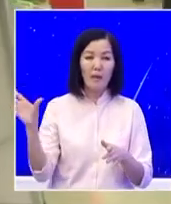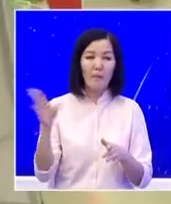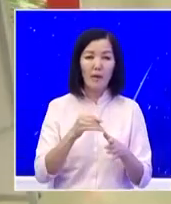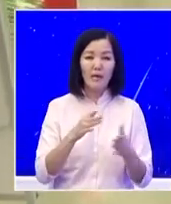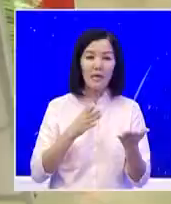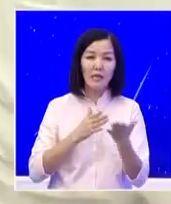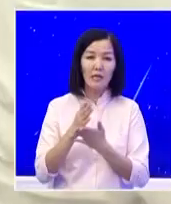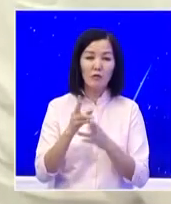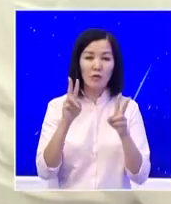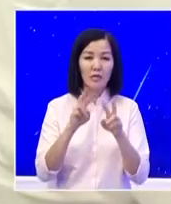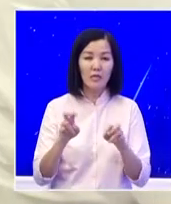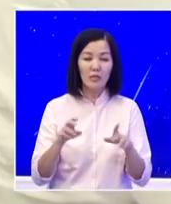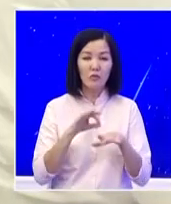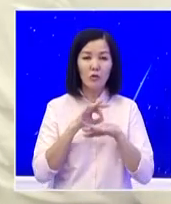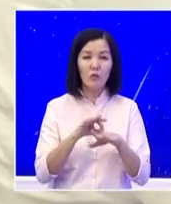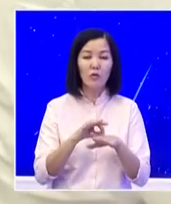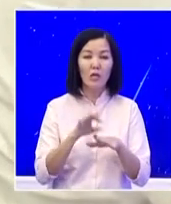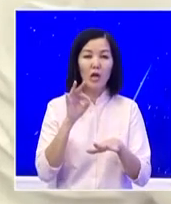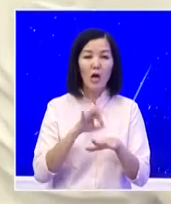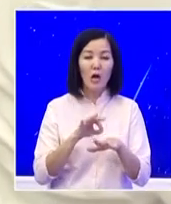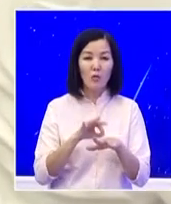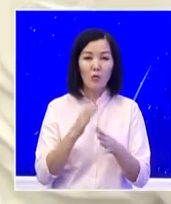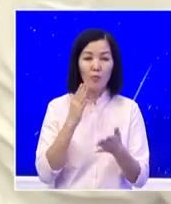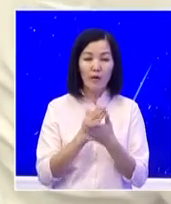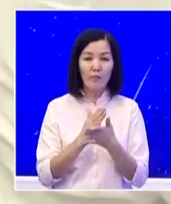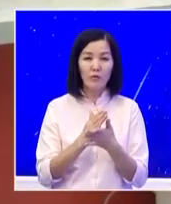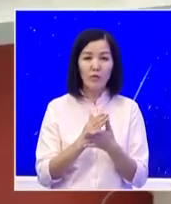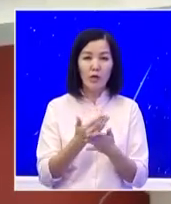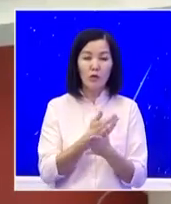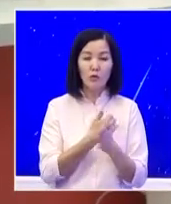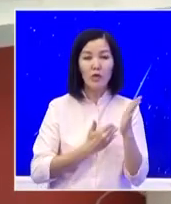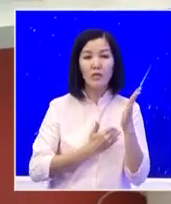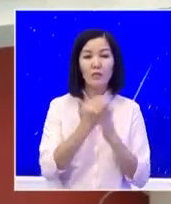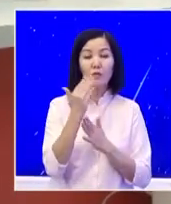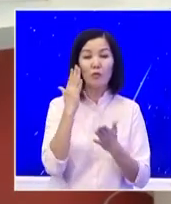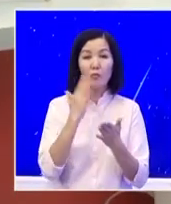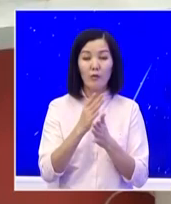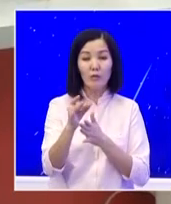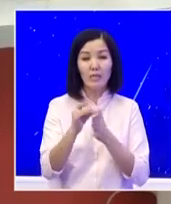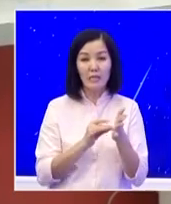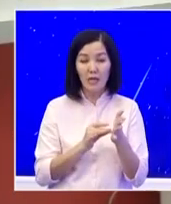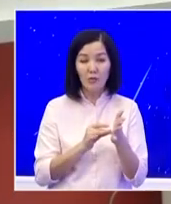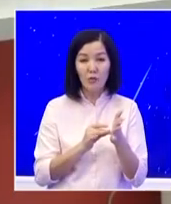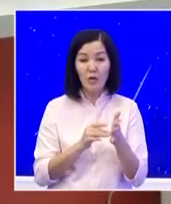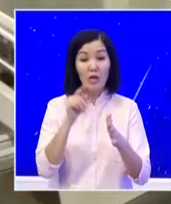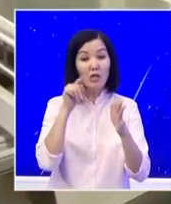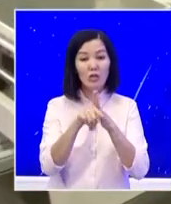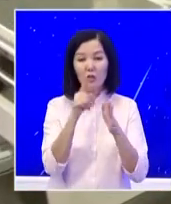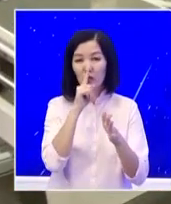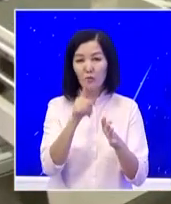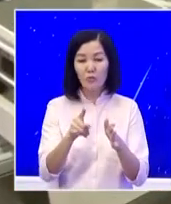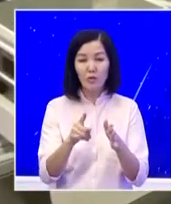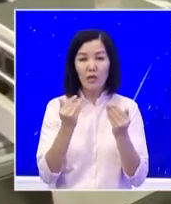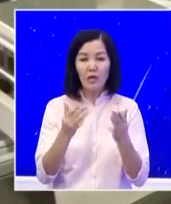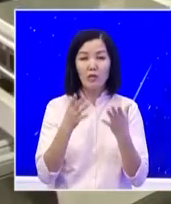келушілер тексеруден өтеді. Аталған індет белгілері немесе адамның жоғарғы температурасы болған жағдайда ол кісі ішке жіберілмейді.